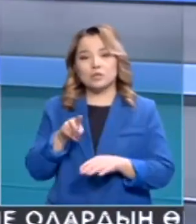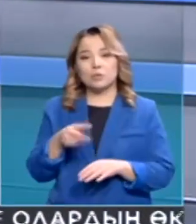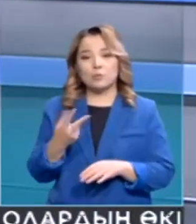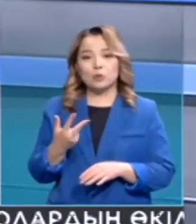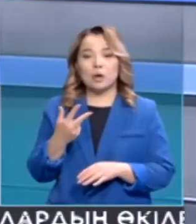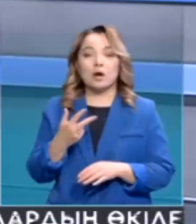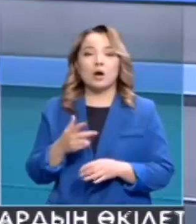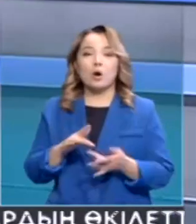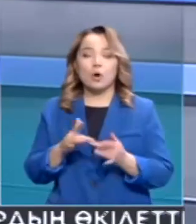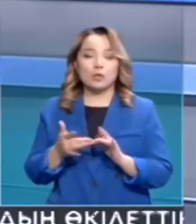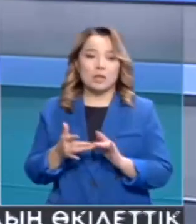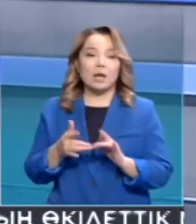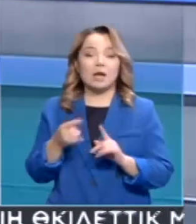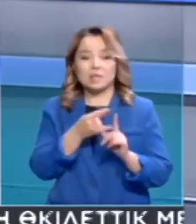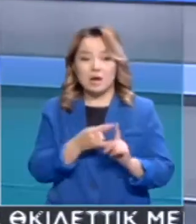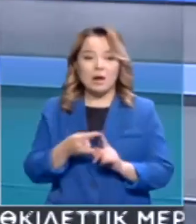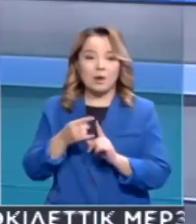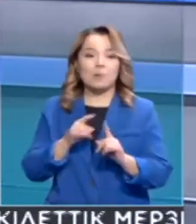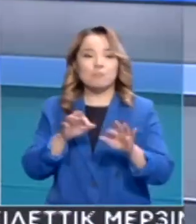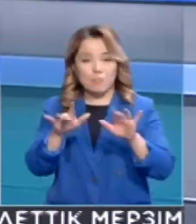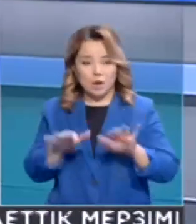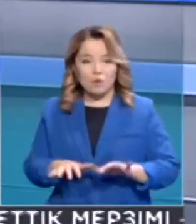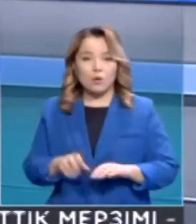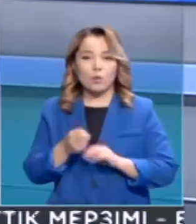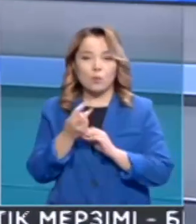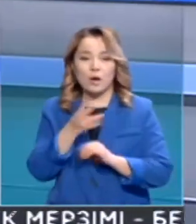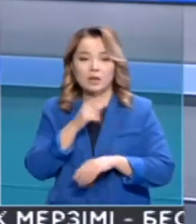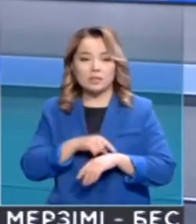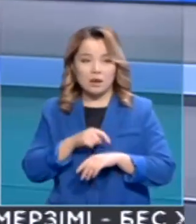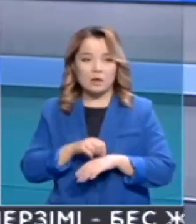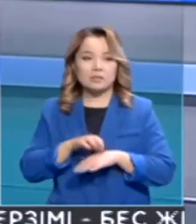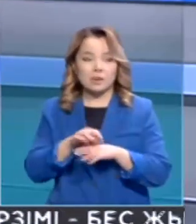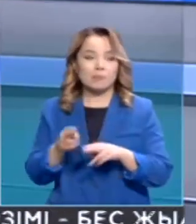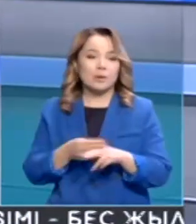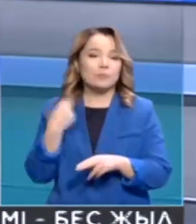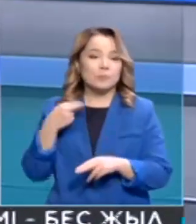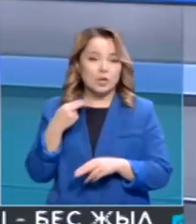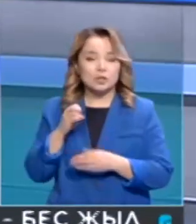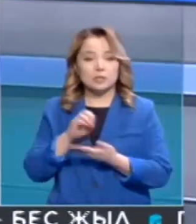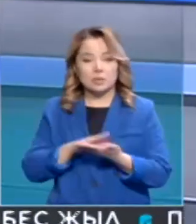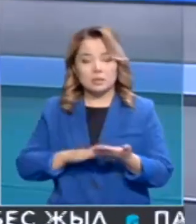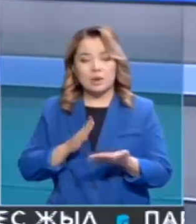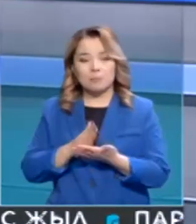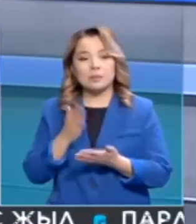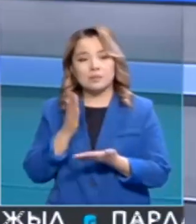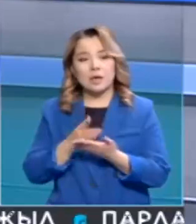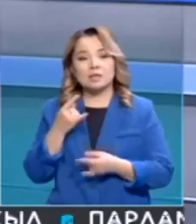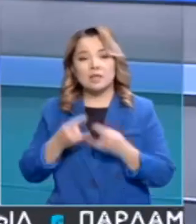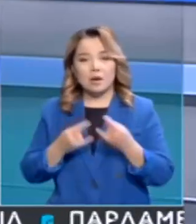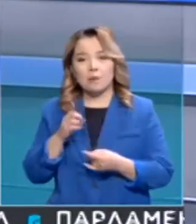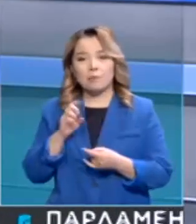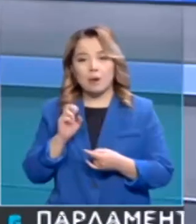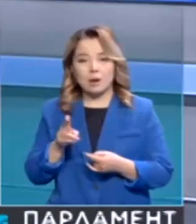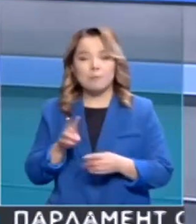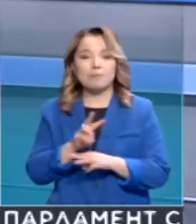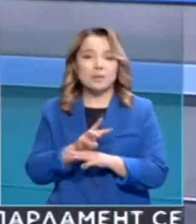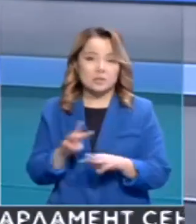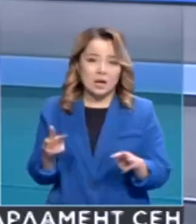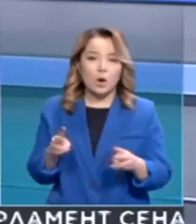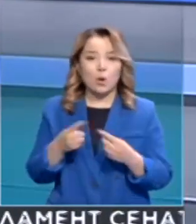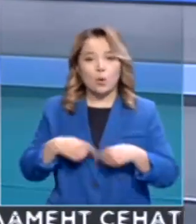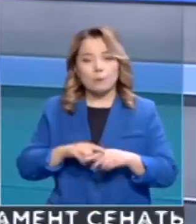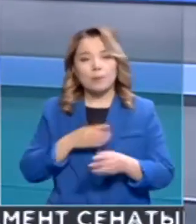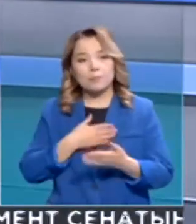2023 онлайн марафоны 12 сағаттан бері үздіксіз тікелей эфирде хабар таратып жатыр. Ауқымды шарада бақ өкілдері, министрлер,